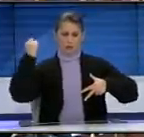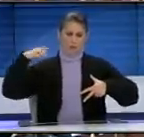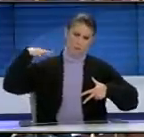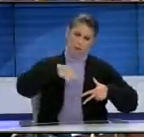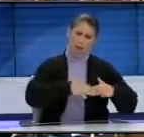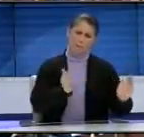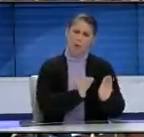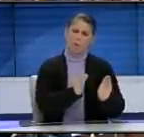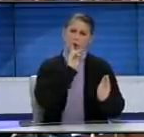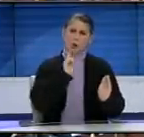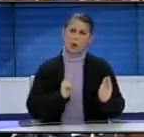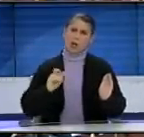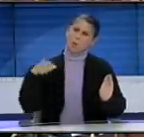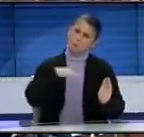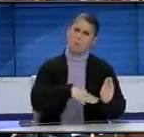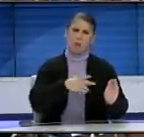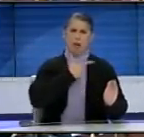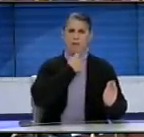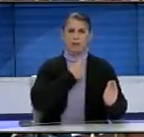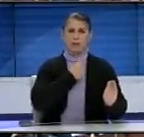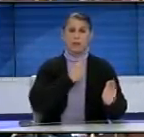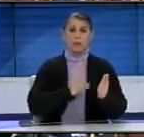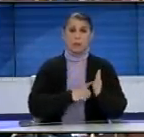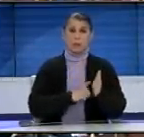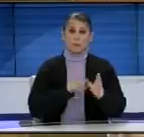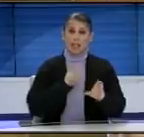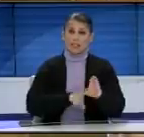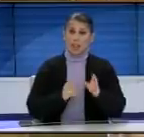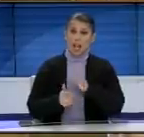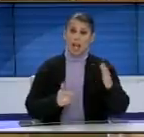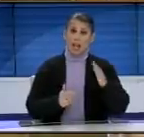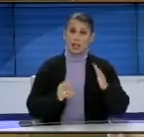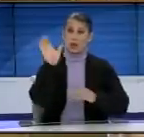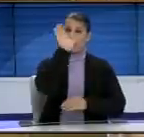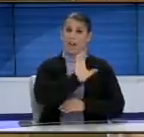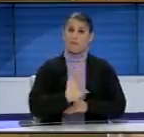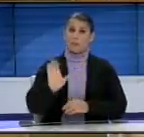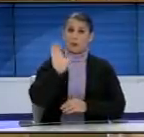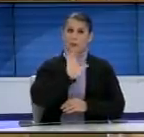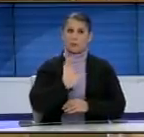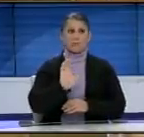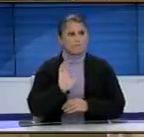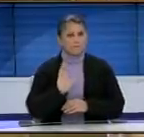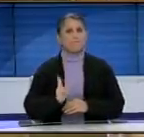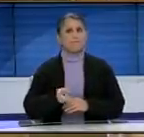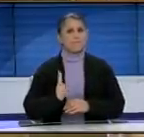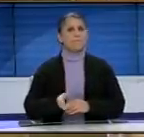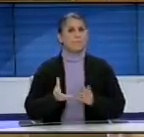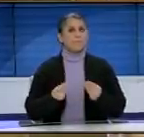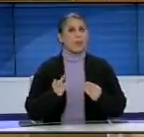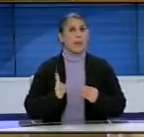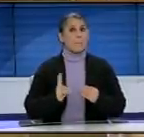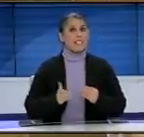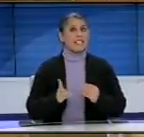Επιτάσσει να στηρίξουμε τους εταίρους μας στην Ανατολική Ευρώπη που αισθάνονται ότι απειλείται